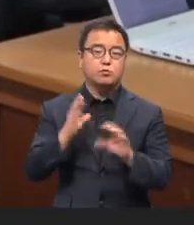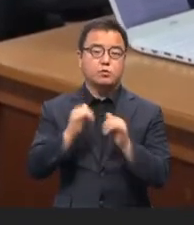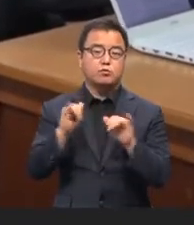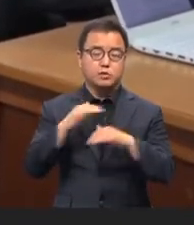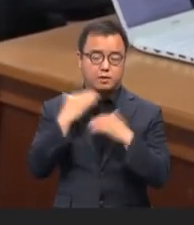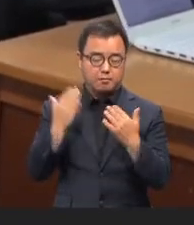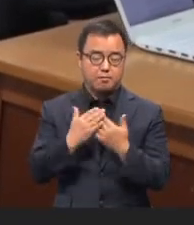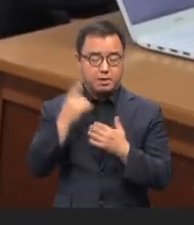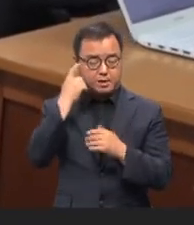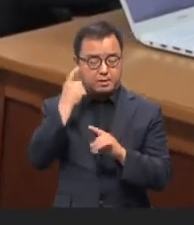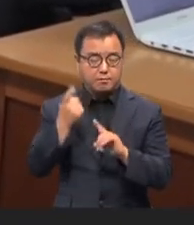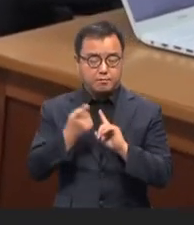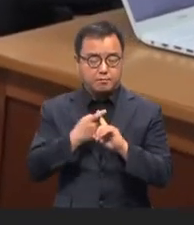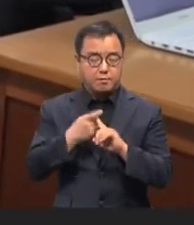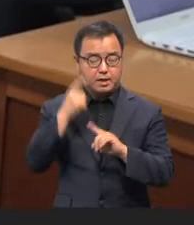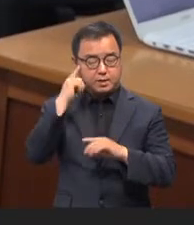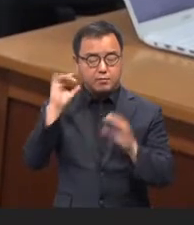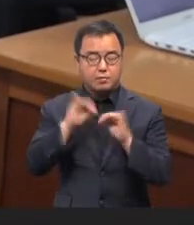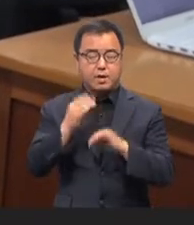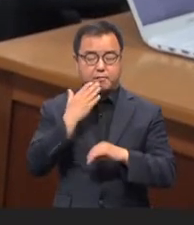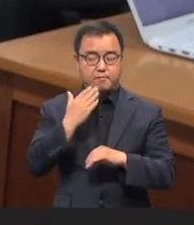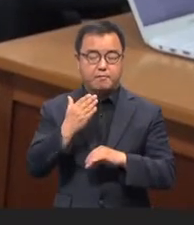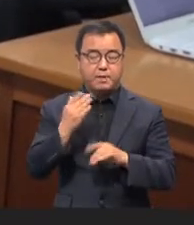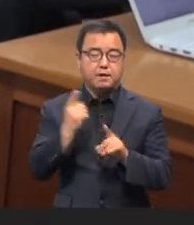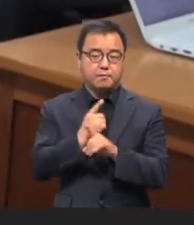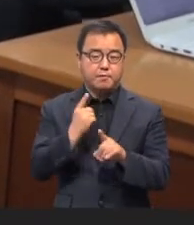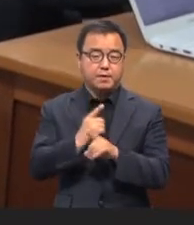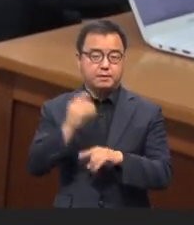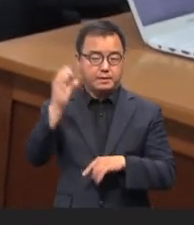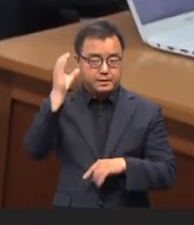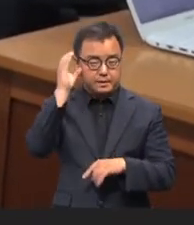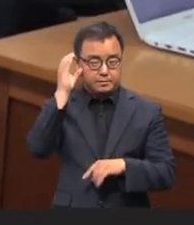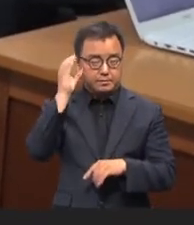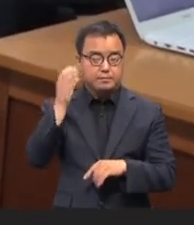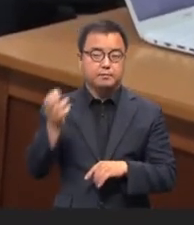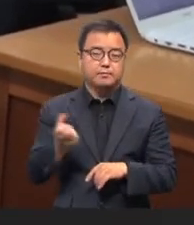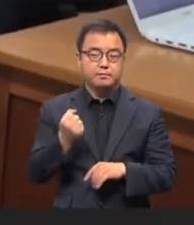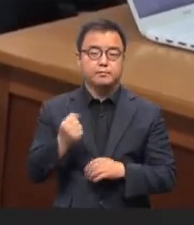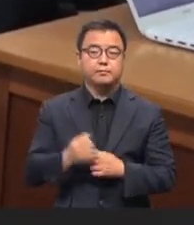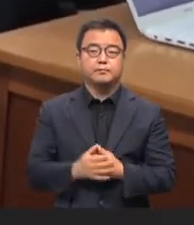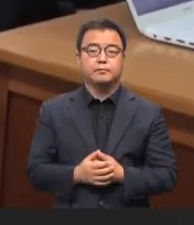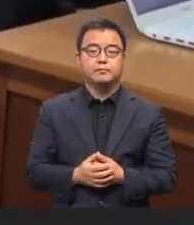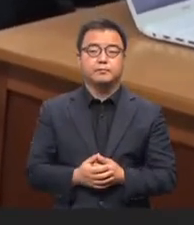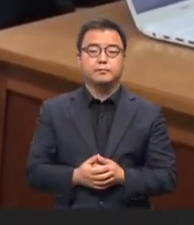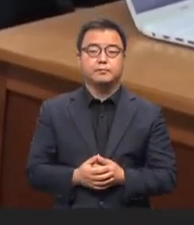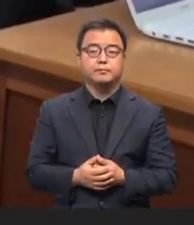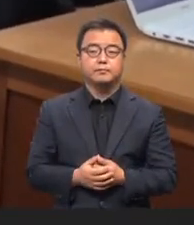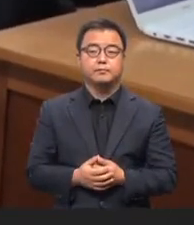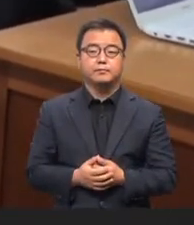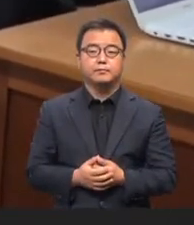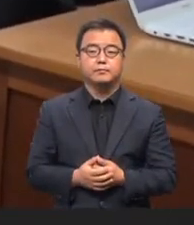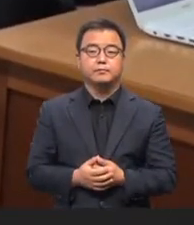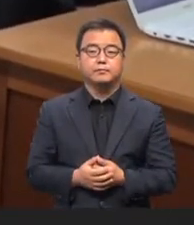수 있는 개정안이 나올 수 있을지 주목됩니다. EBS 스쿨 리포터 권효민입니다.